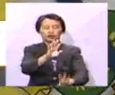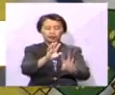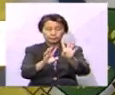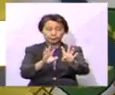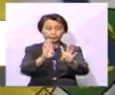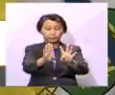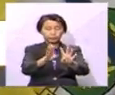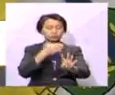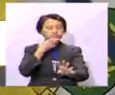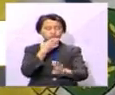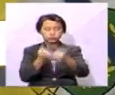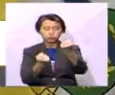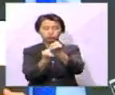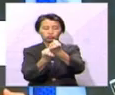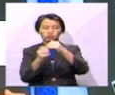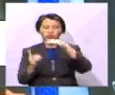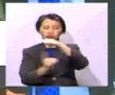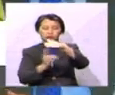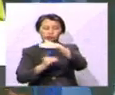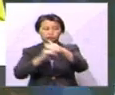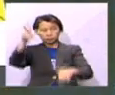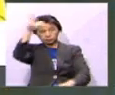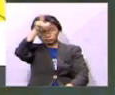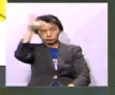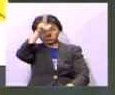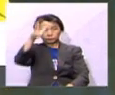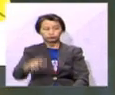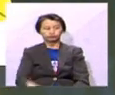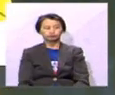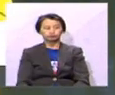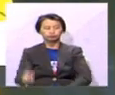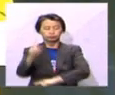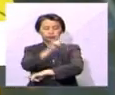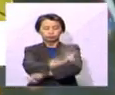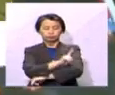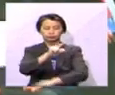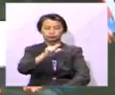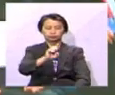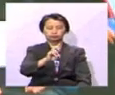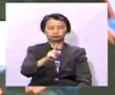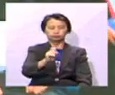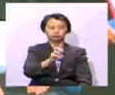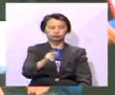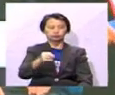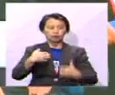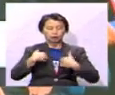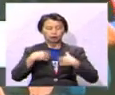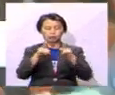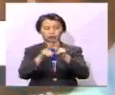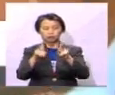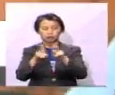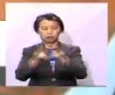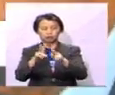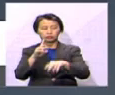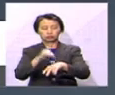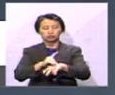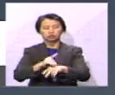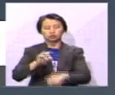adalah menyokong dasar-dasar kerajaan. Hari Gerakan Belia 4B Malaysia berlangsung di Kampung Ulu Cucu,